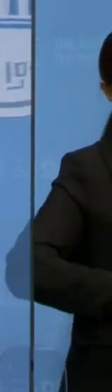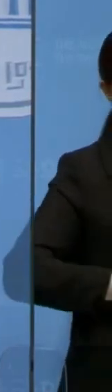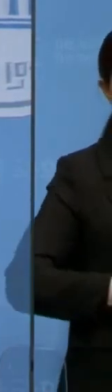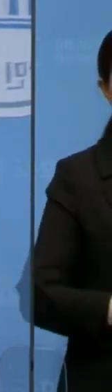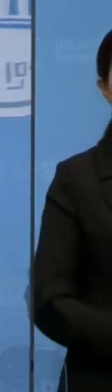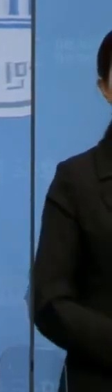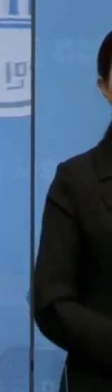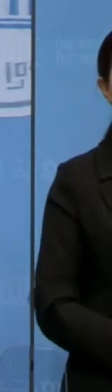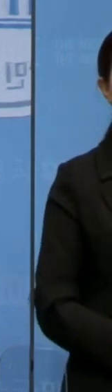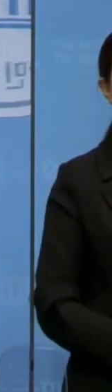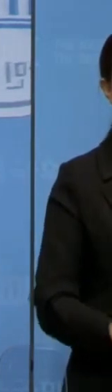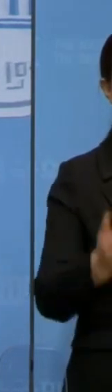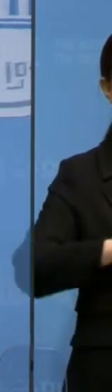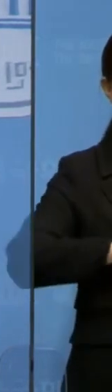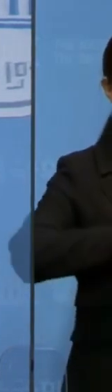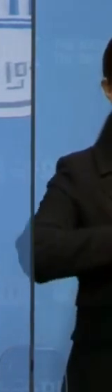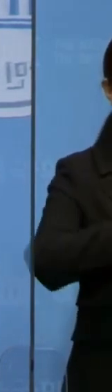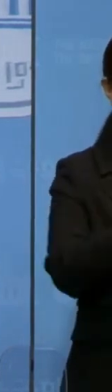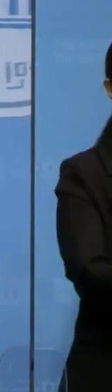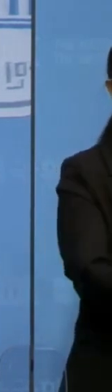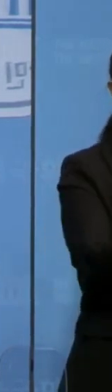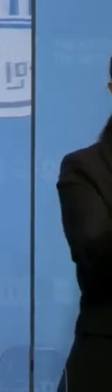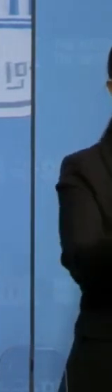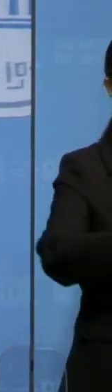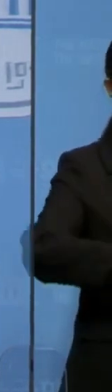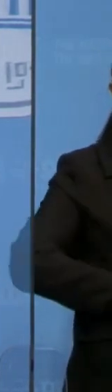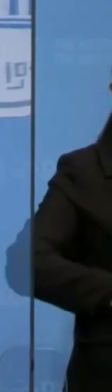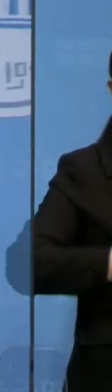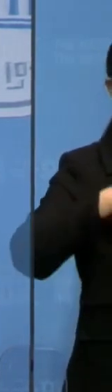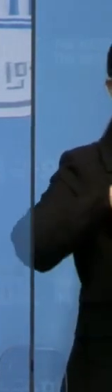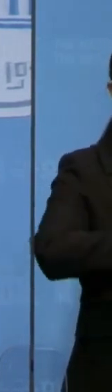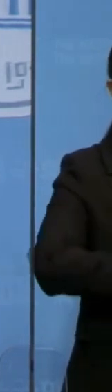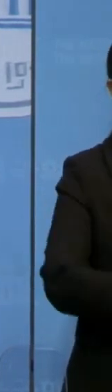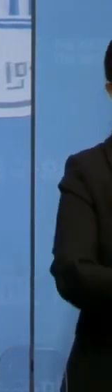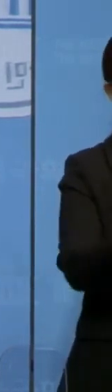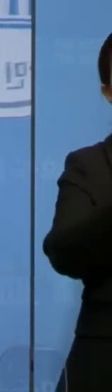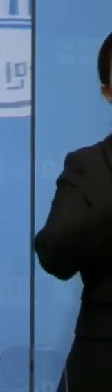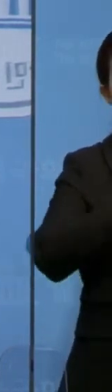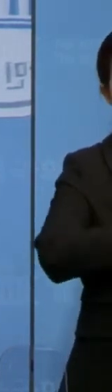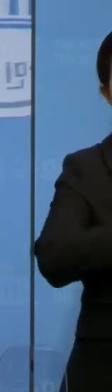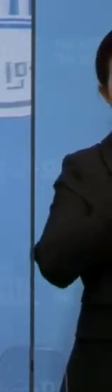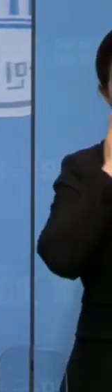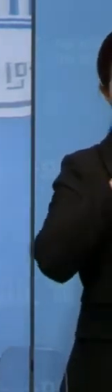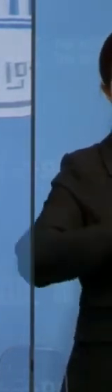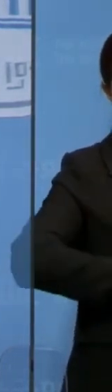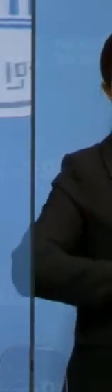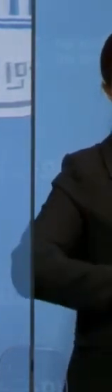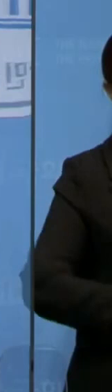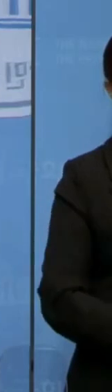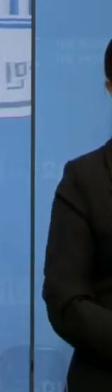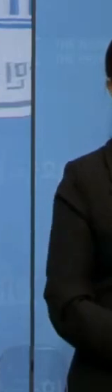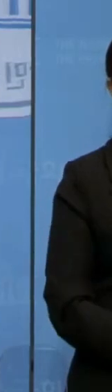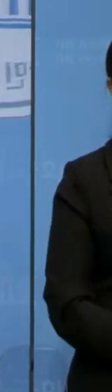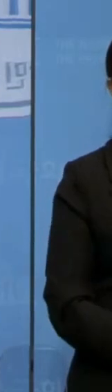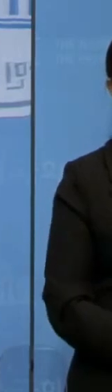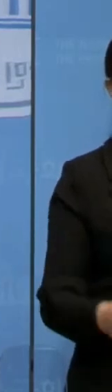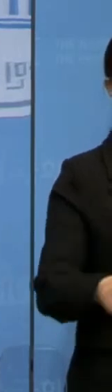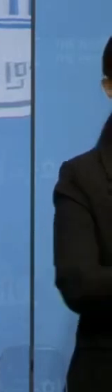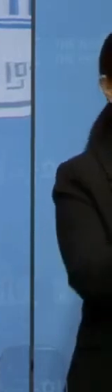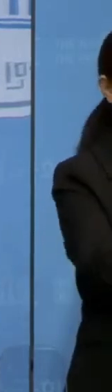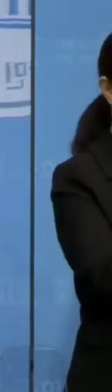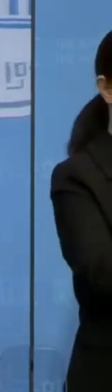하지만 이겨야 하고 이길 수 있습니다 문재인 정부와 더불어 더불어 민주당